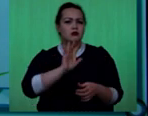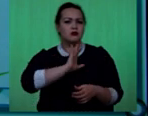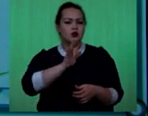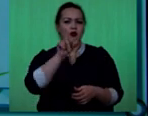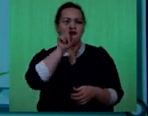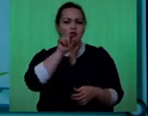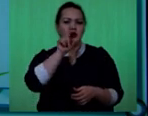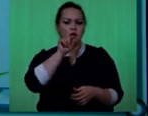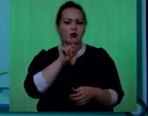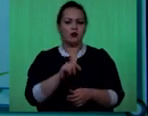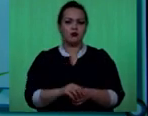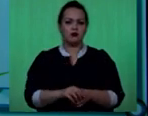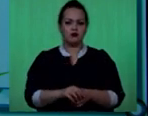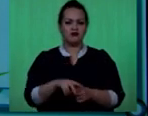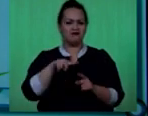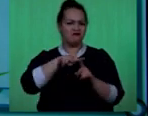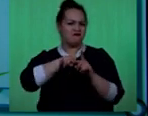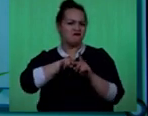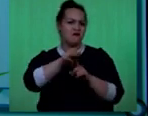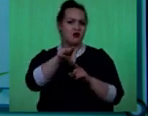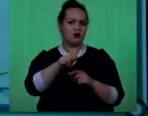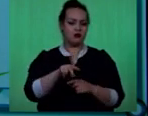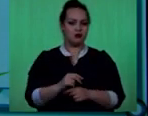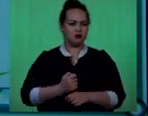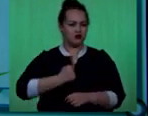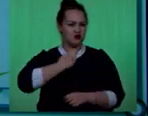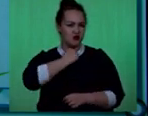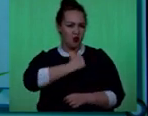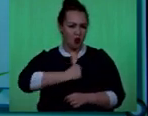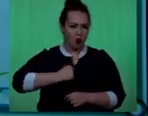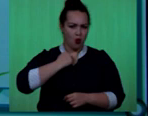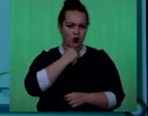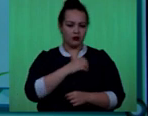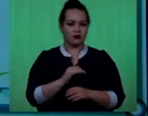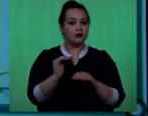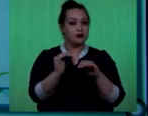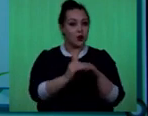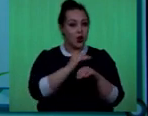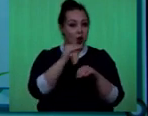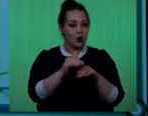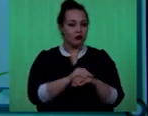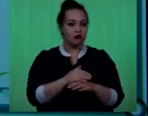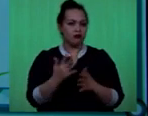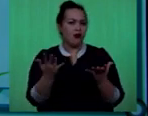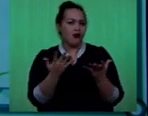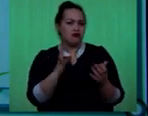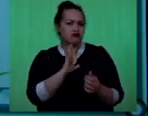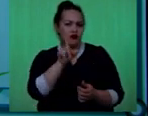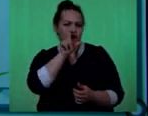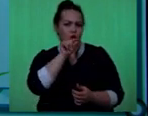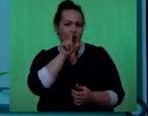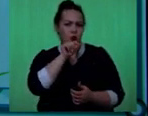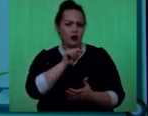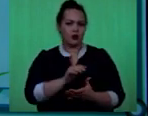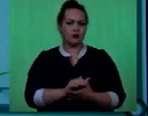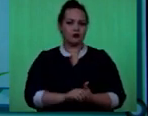а вредным б озлобленным в добрым каким не стал воробей